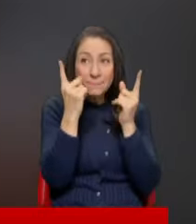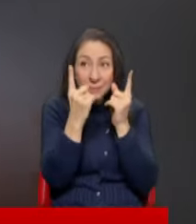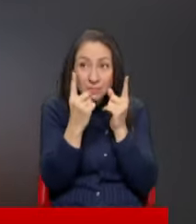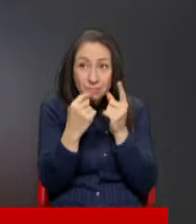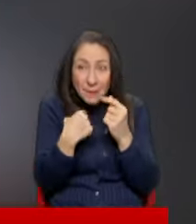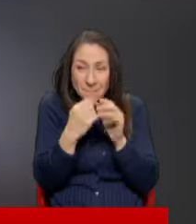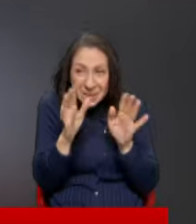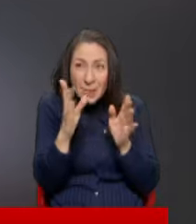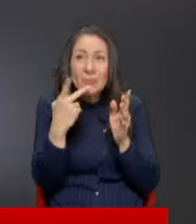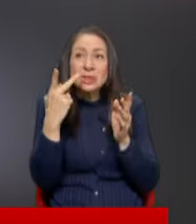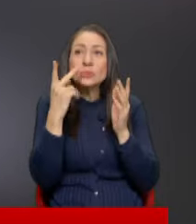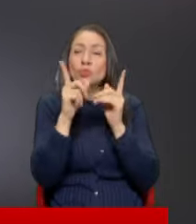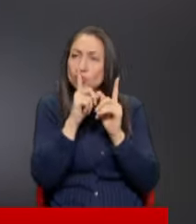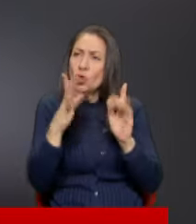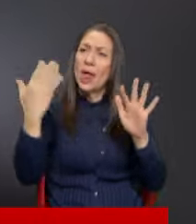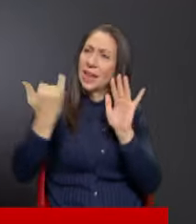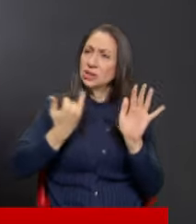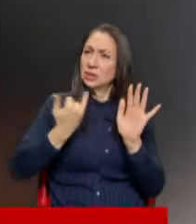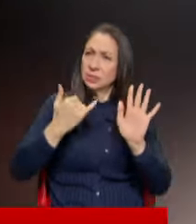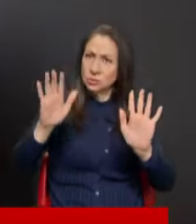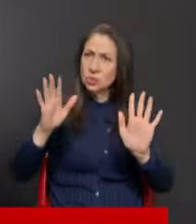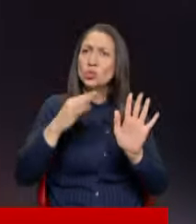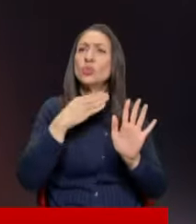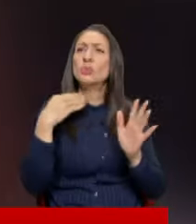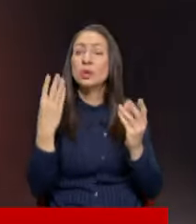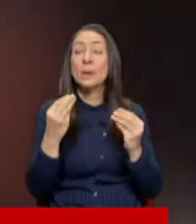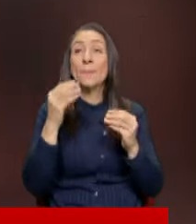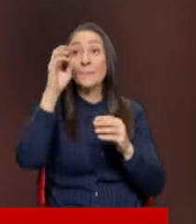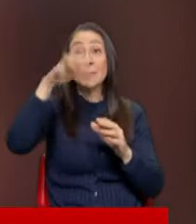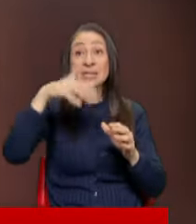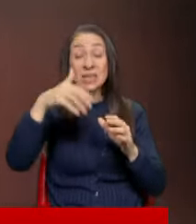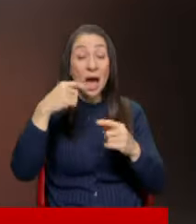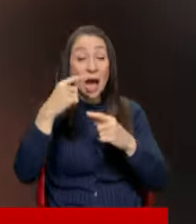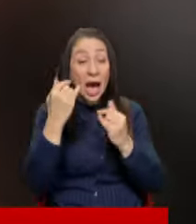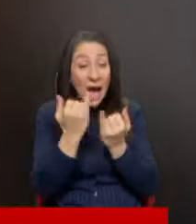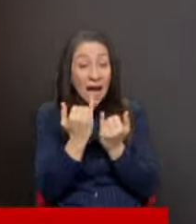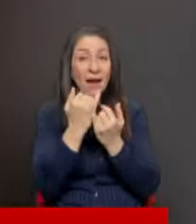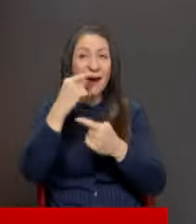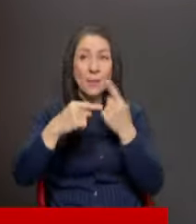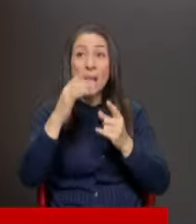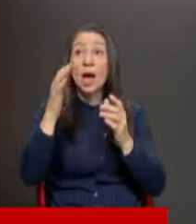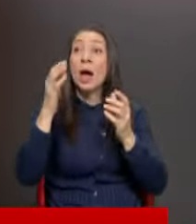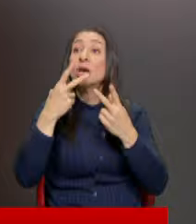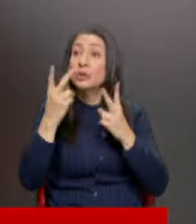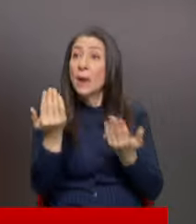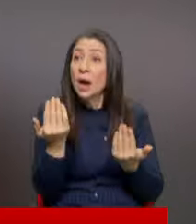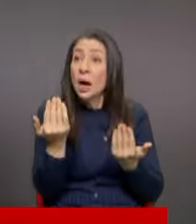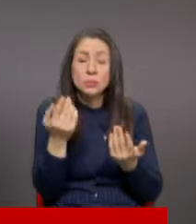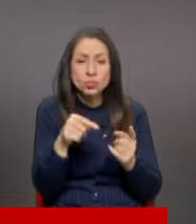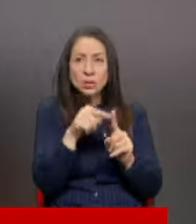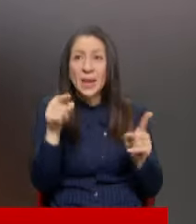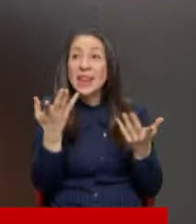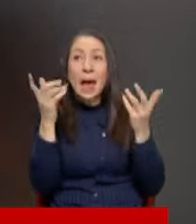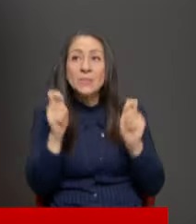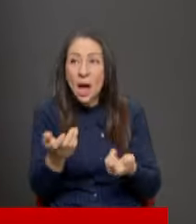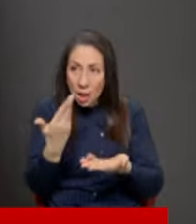cümlemi bitireyim ablacım Sonra beni eleştir kurban olayım madenci yakınları AFAD görevlisinden açıklama istedi bu zamana kadar ne